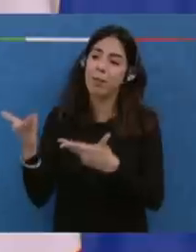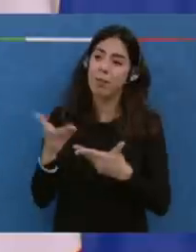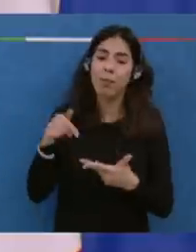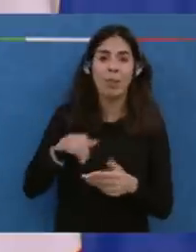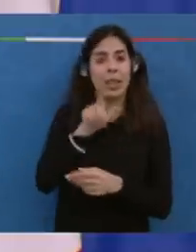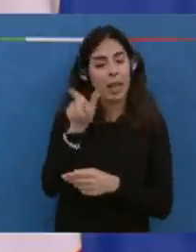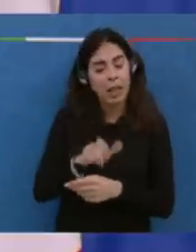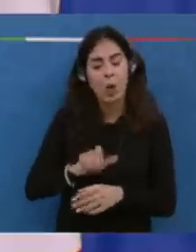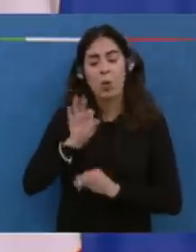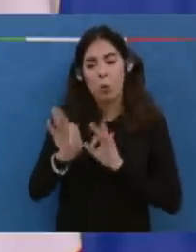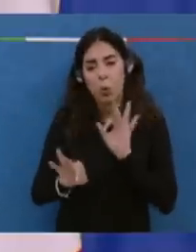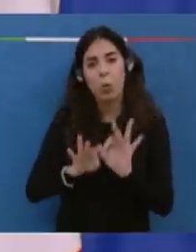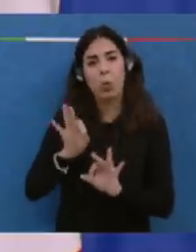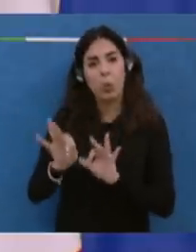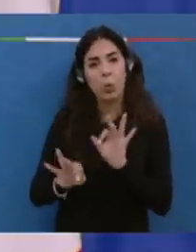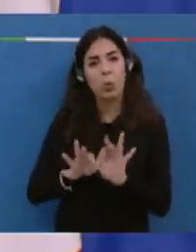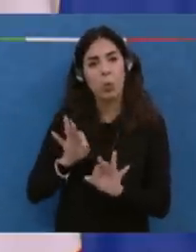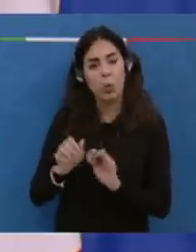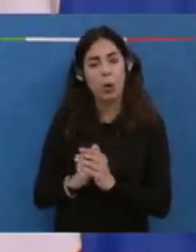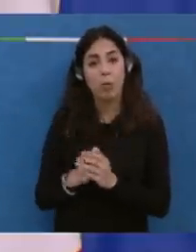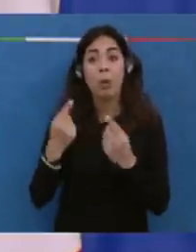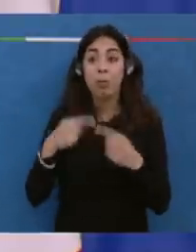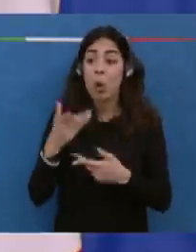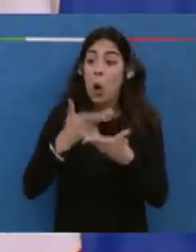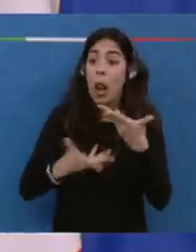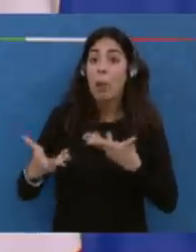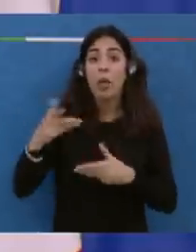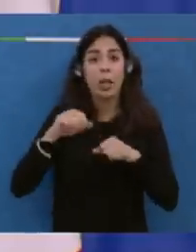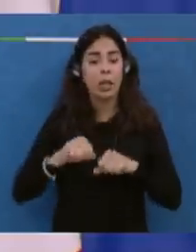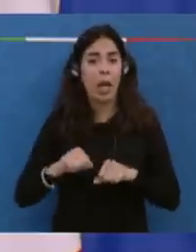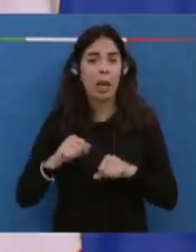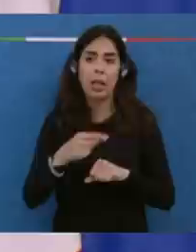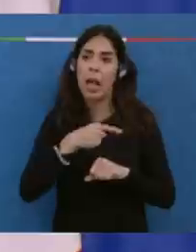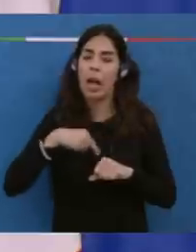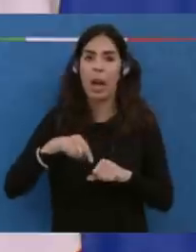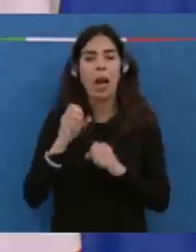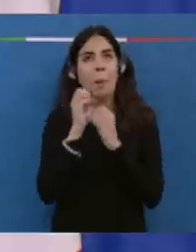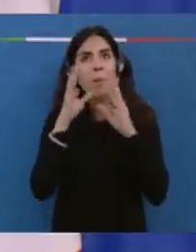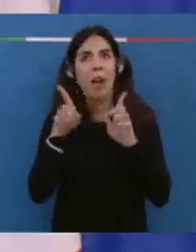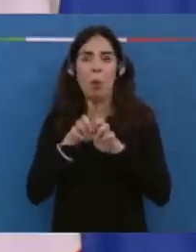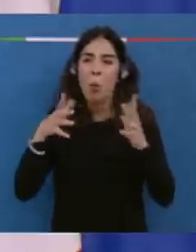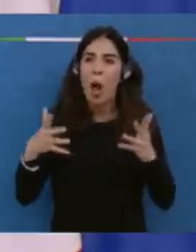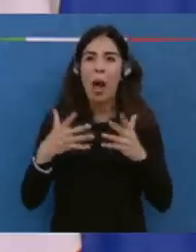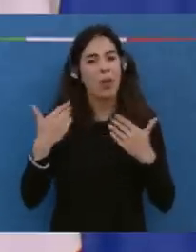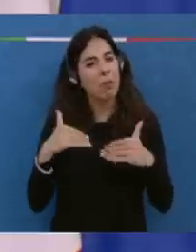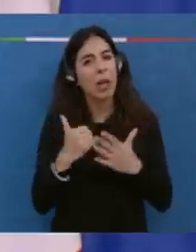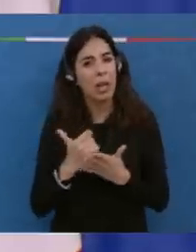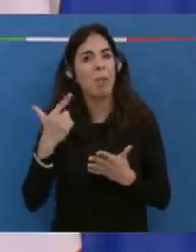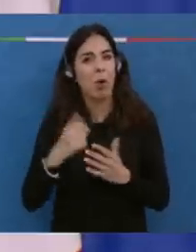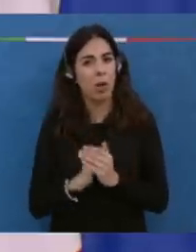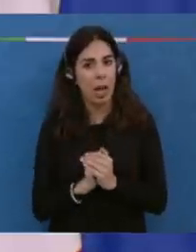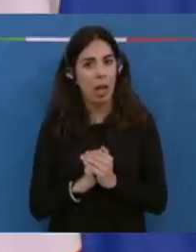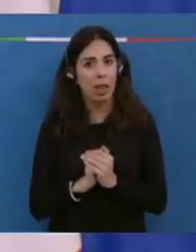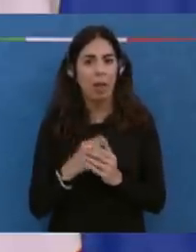sanitaria di ampie dimensioni quello che noi prevediamo la seconda secondo tema toccato è stato